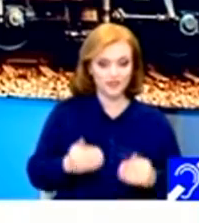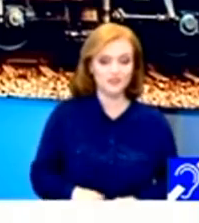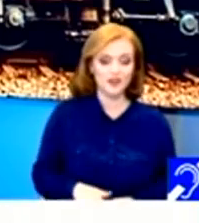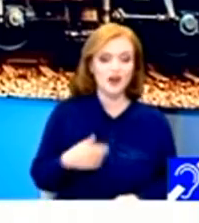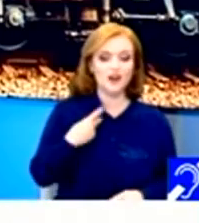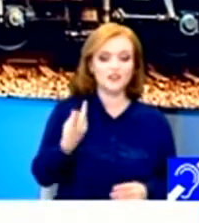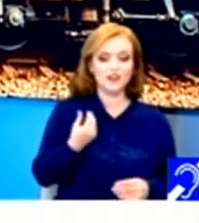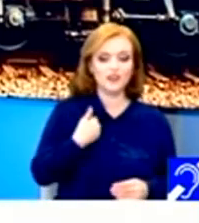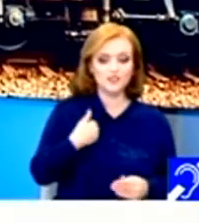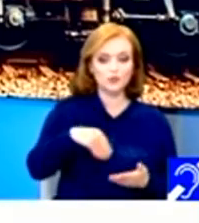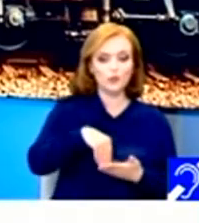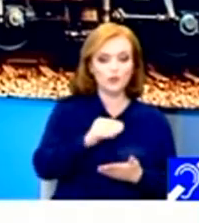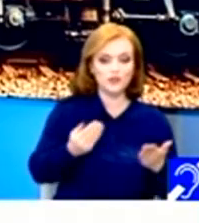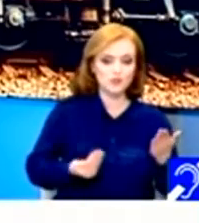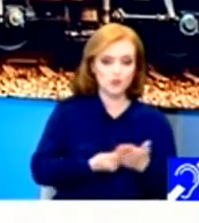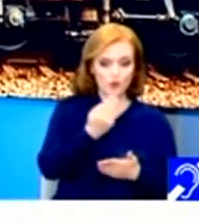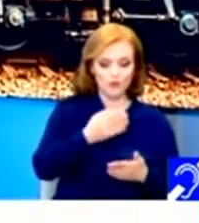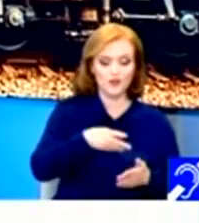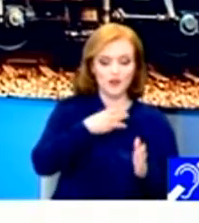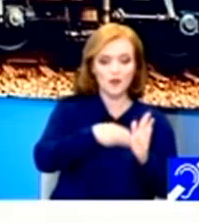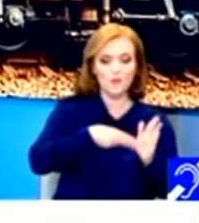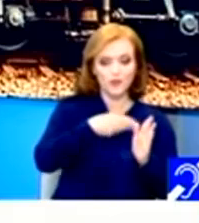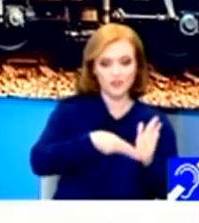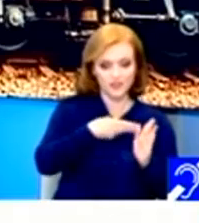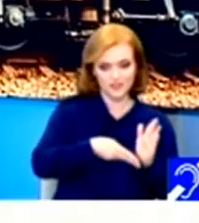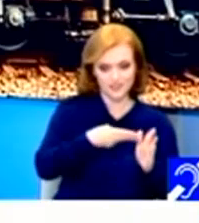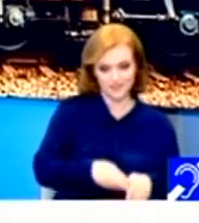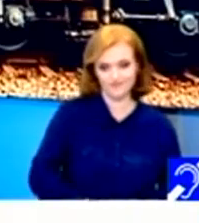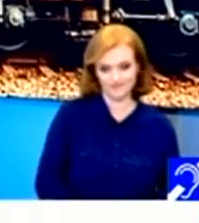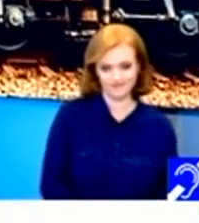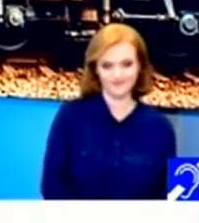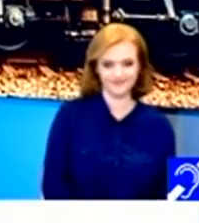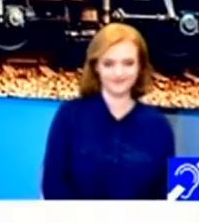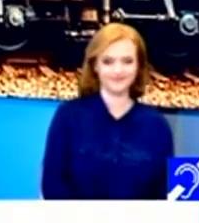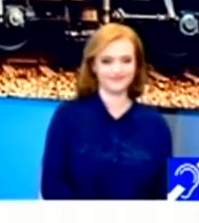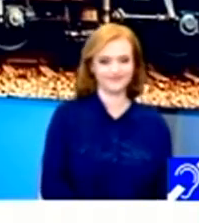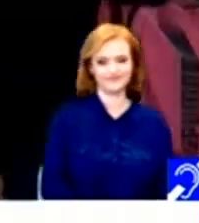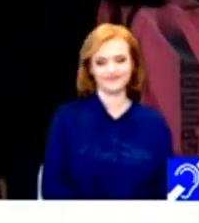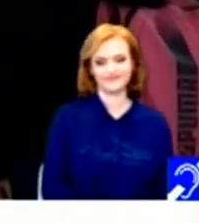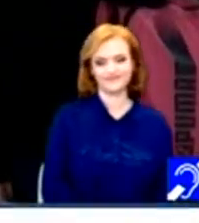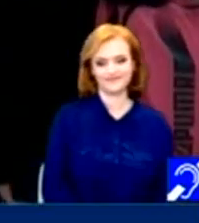stat peste 20 de milioane de euro pentru servicii deja prestate și vrea să cumpere trenuri noi.